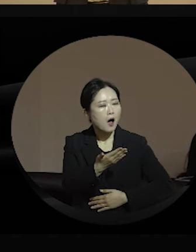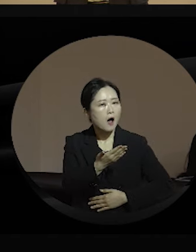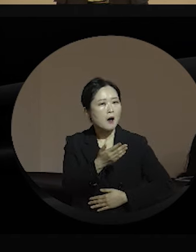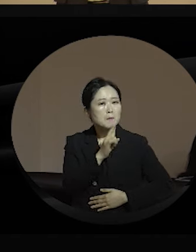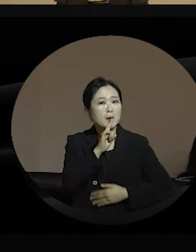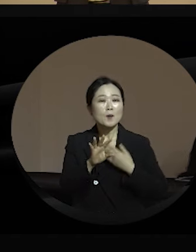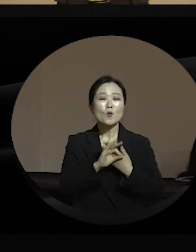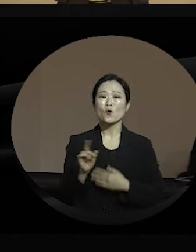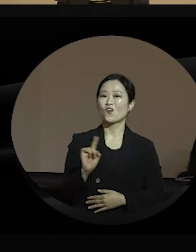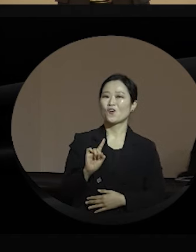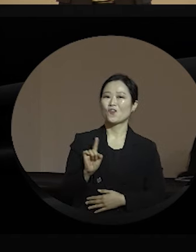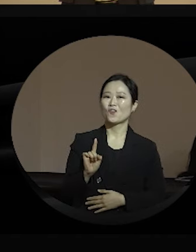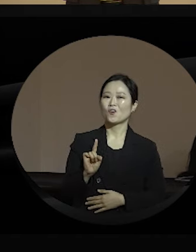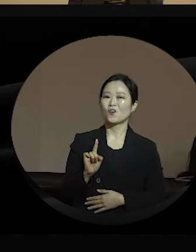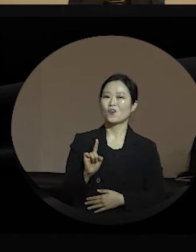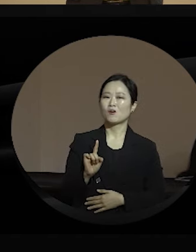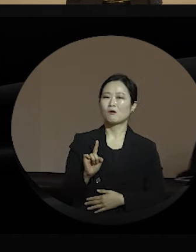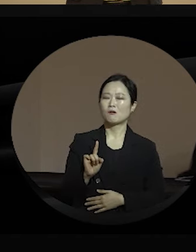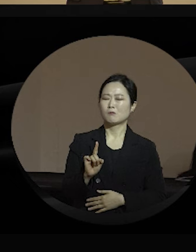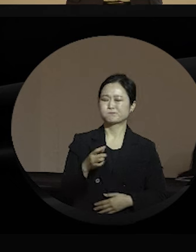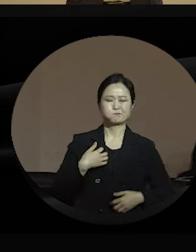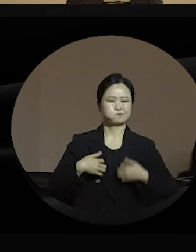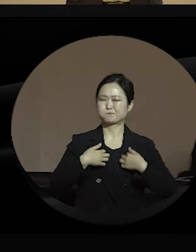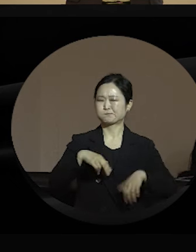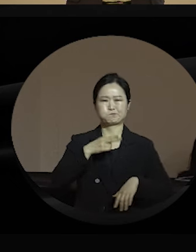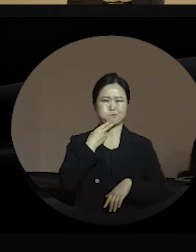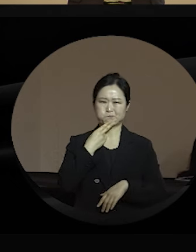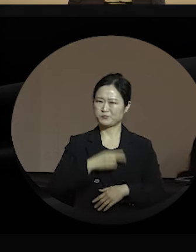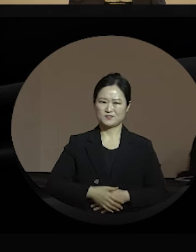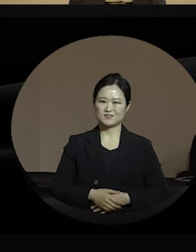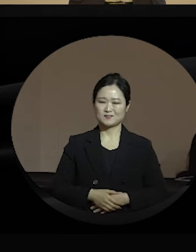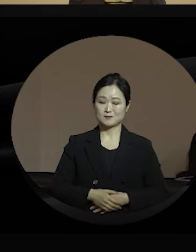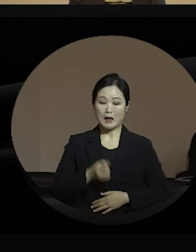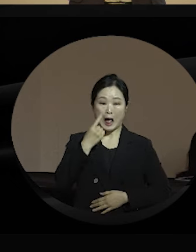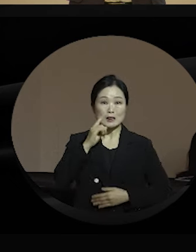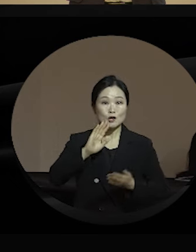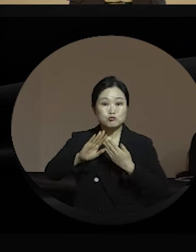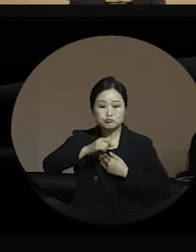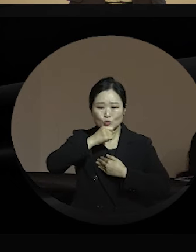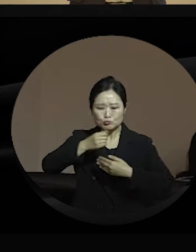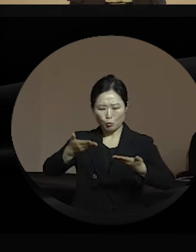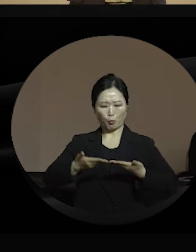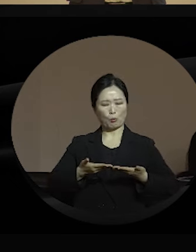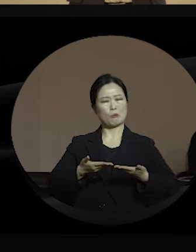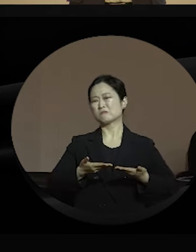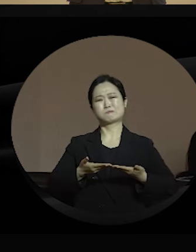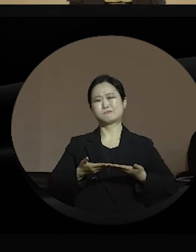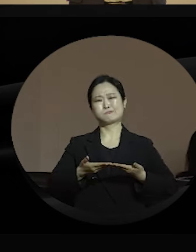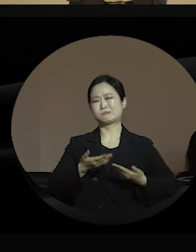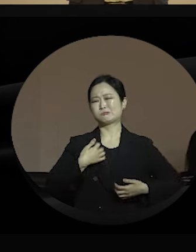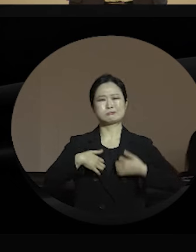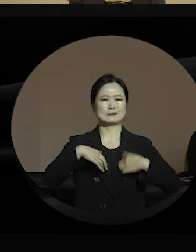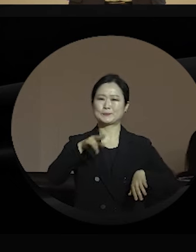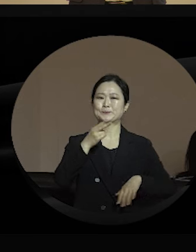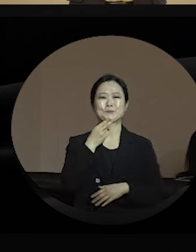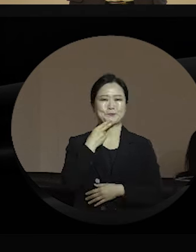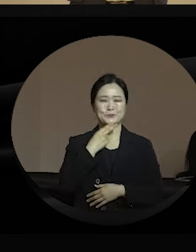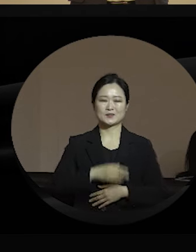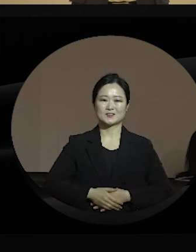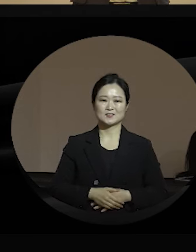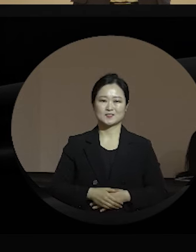재밌을까요? 한 달 후에 오는 결과는 그렇게 강화 역할을 하지 못해요. 그러니까